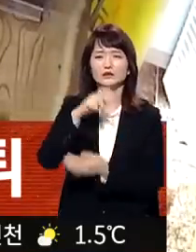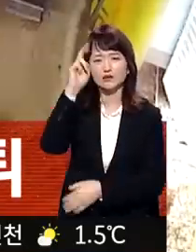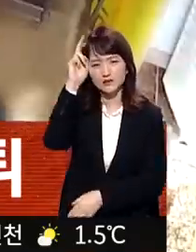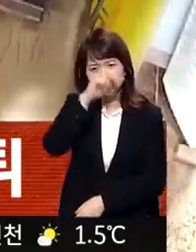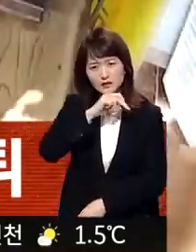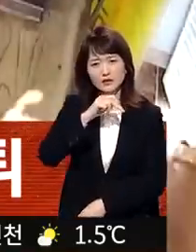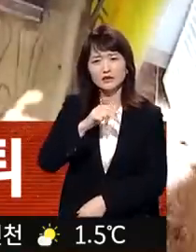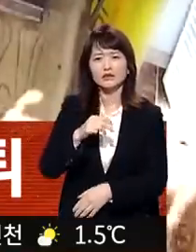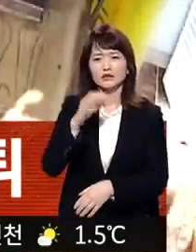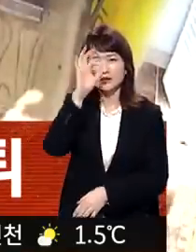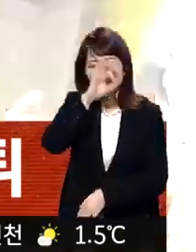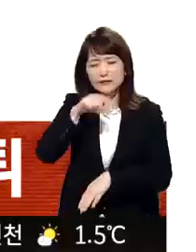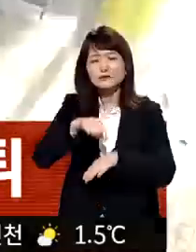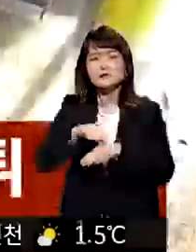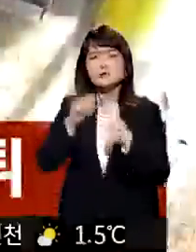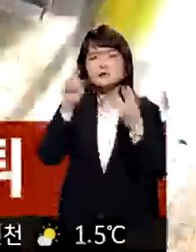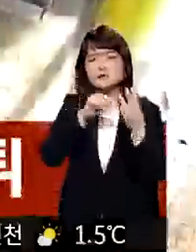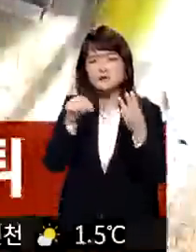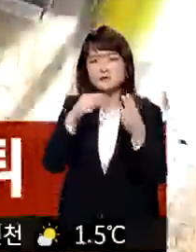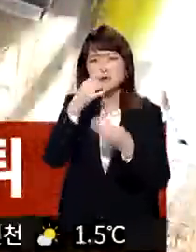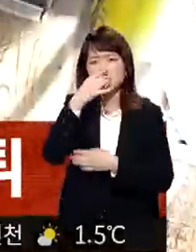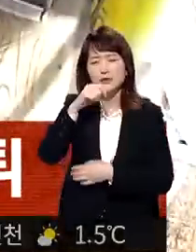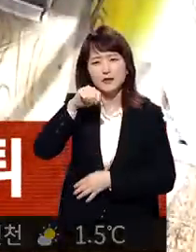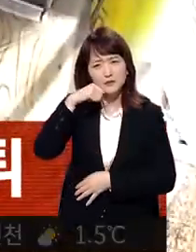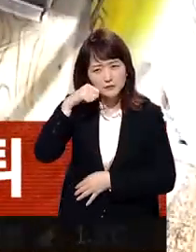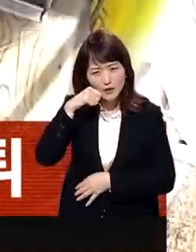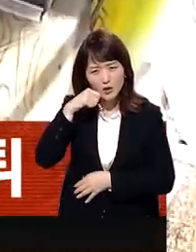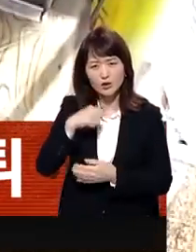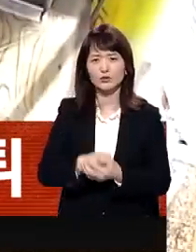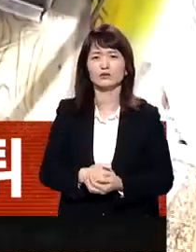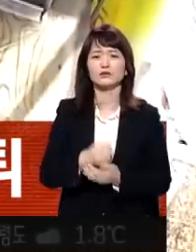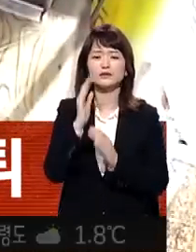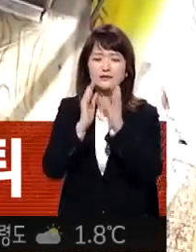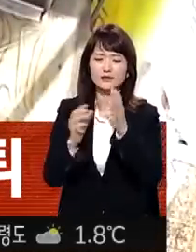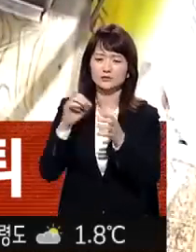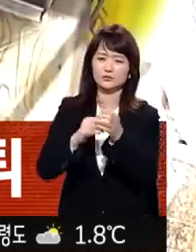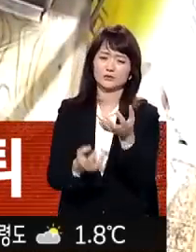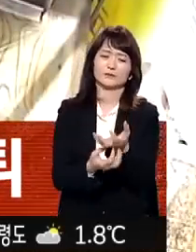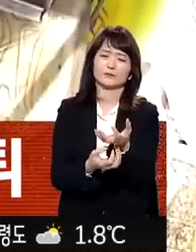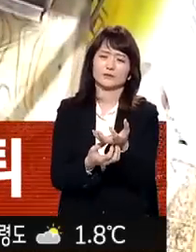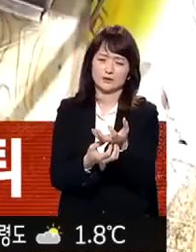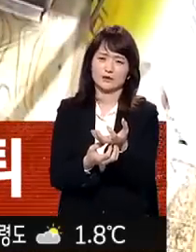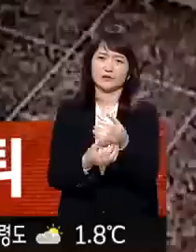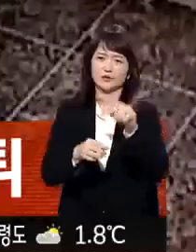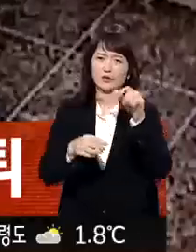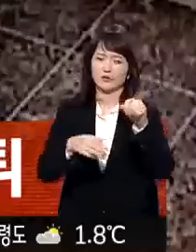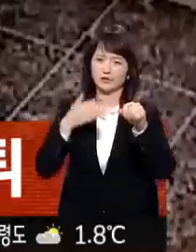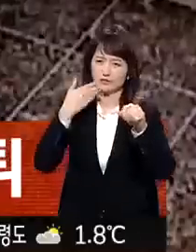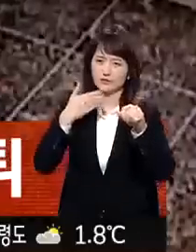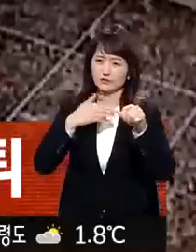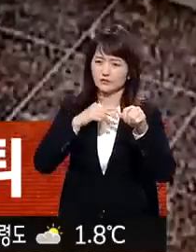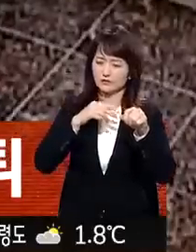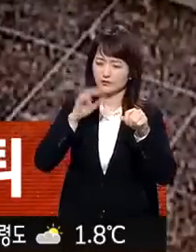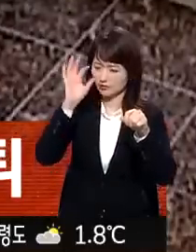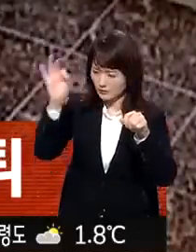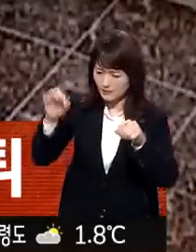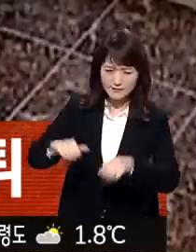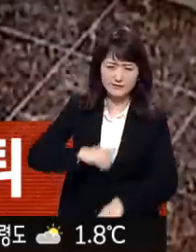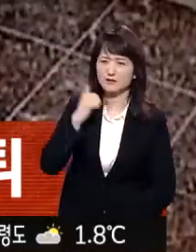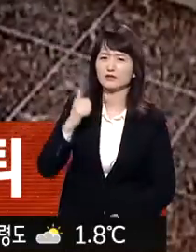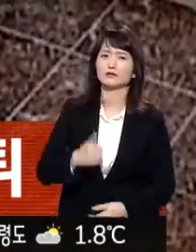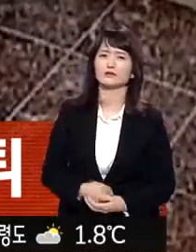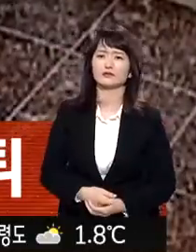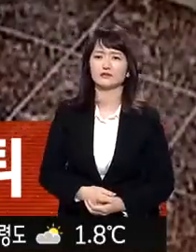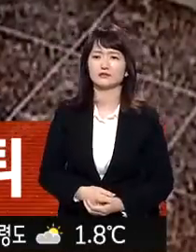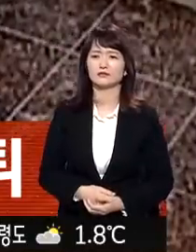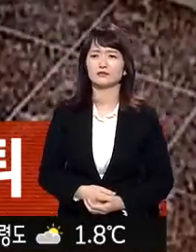음료수, 김치찌개까지 5만 원어치를 먹튀한 사람을 생각하니까 너무 화가 난다 이렇게 적었습니다. 지금 들으신 것처럼 아침이었습니다.